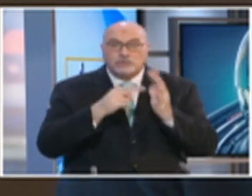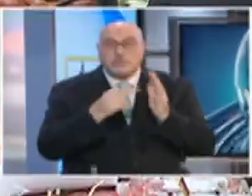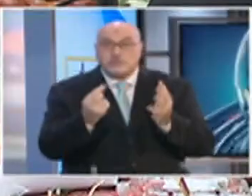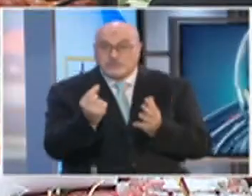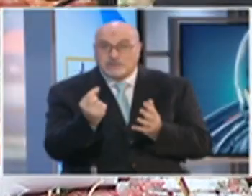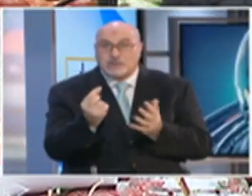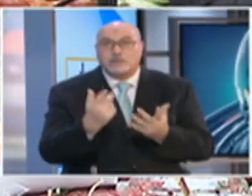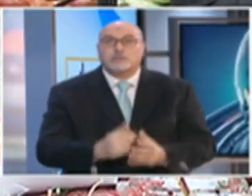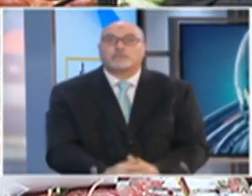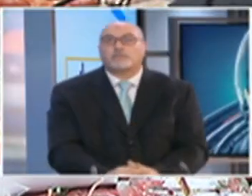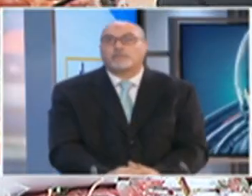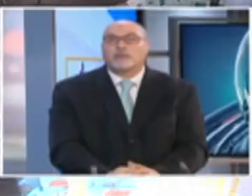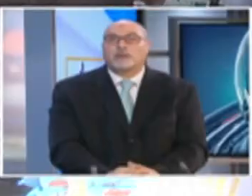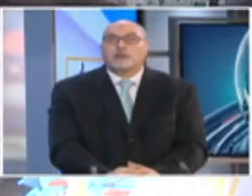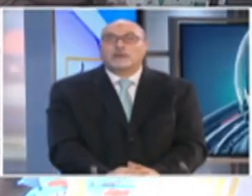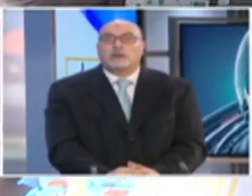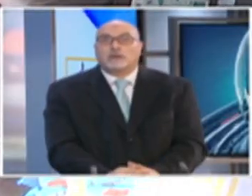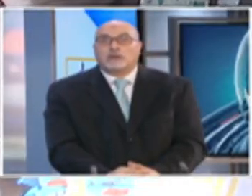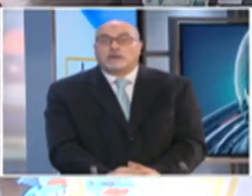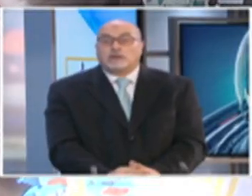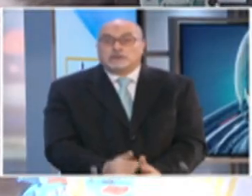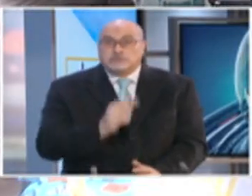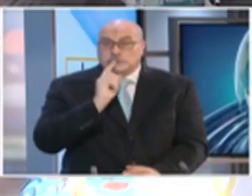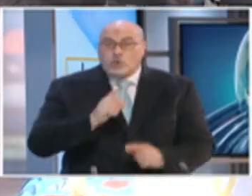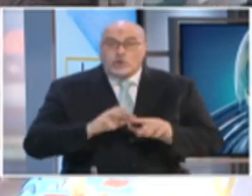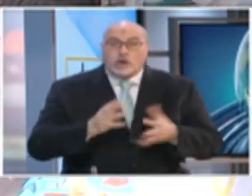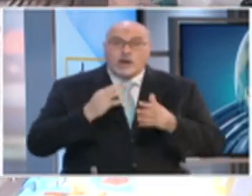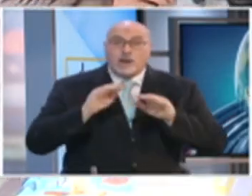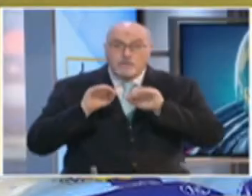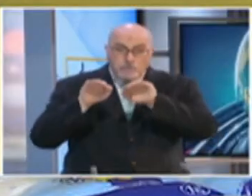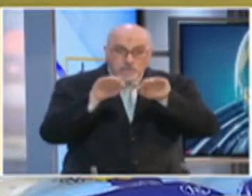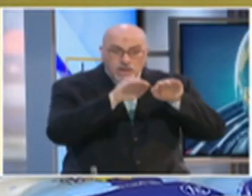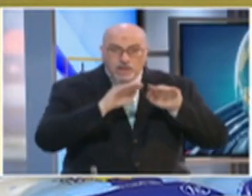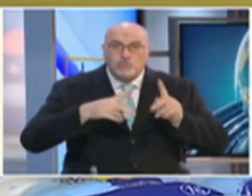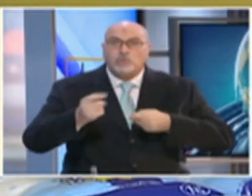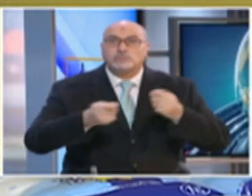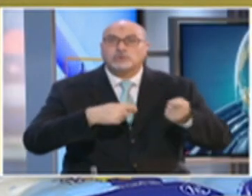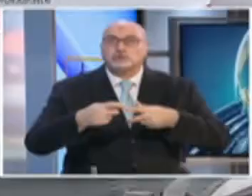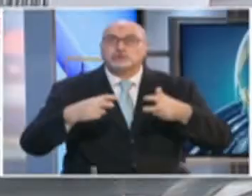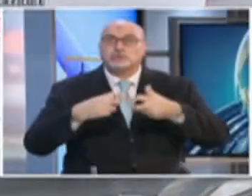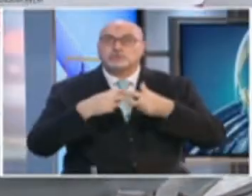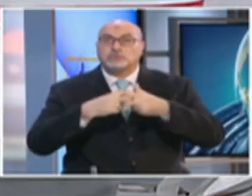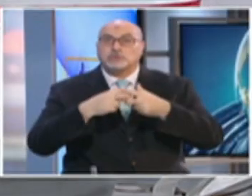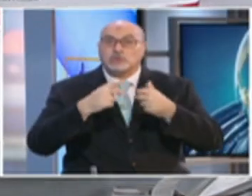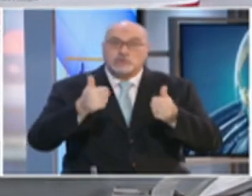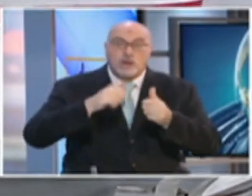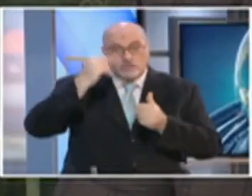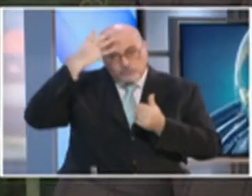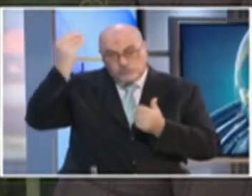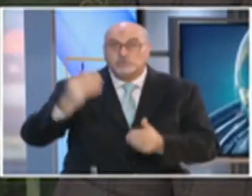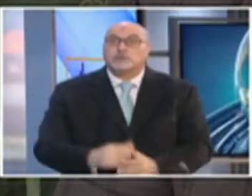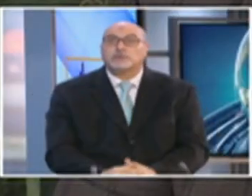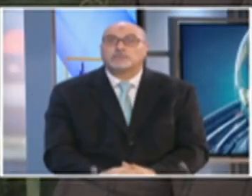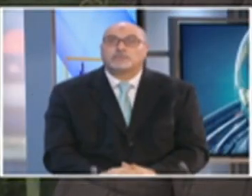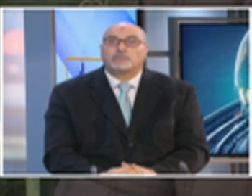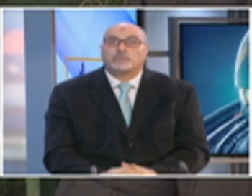اللين. قرارات ستغير وتخلق توازنا في السوق بضبط أسعاره حسب الخبراء. الهدف